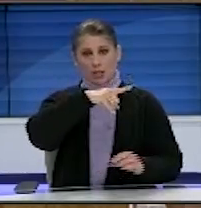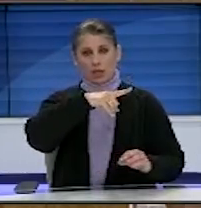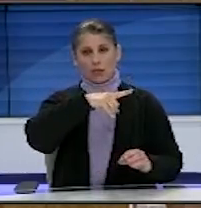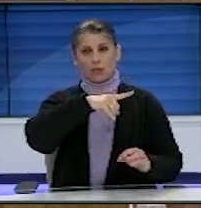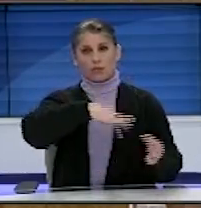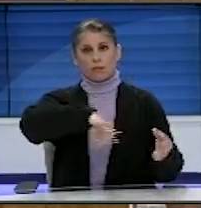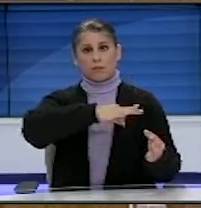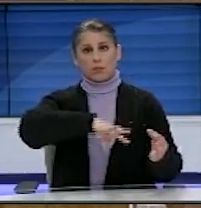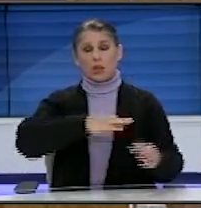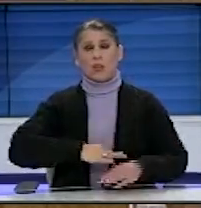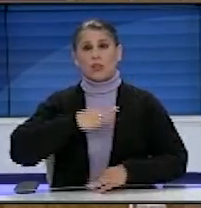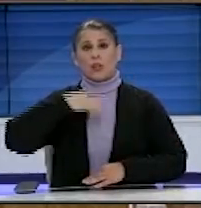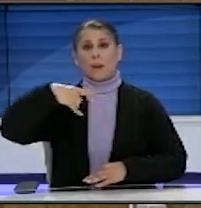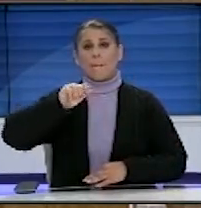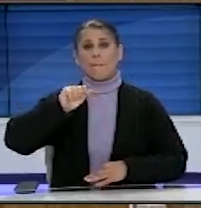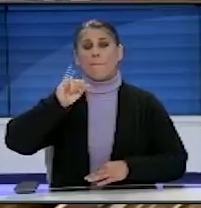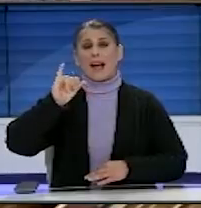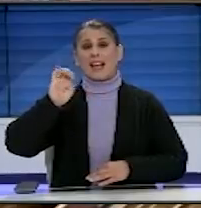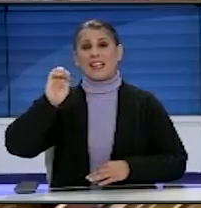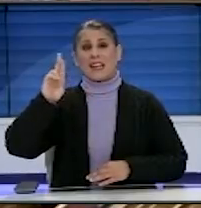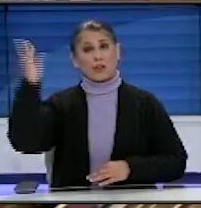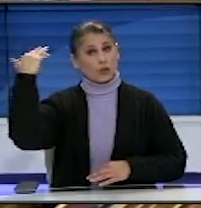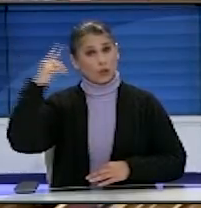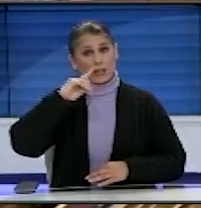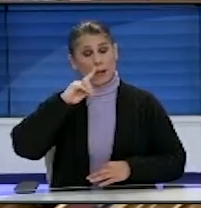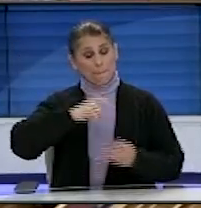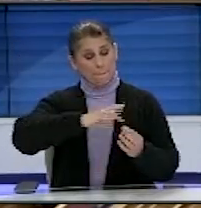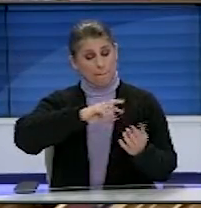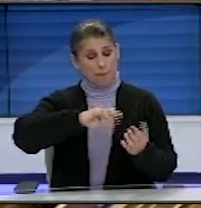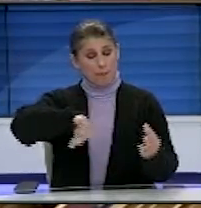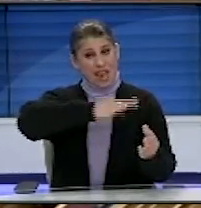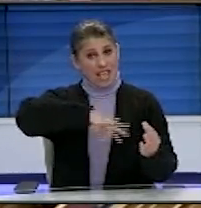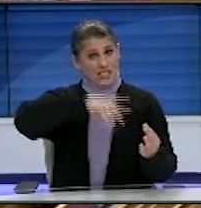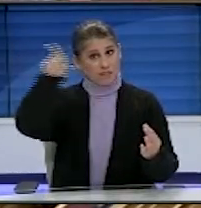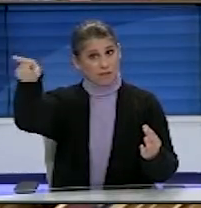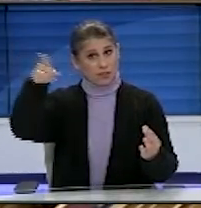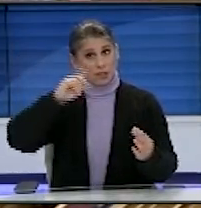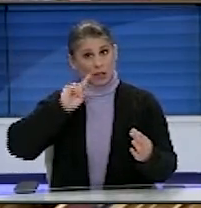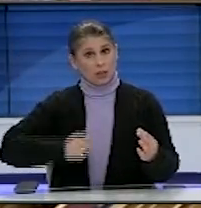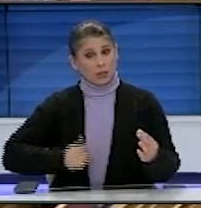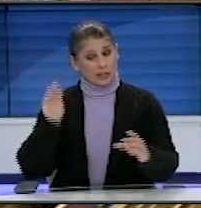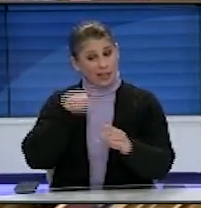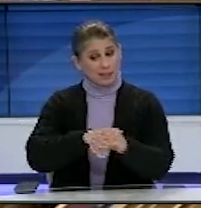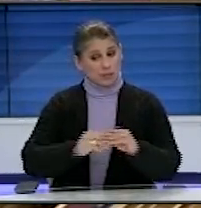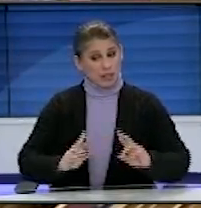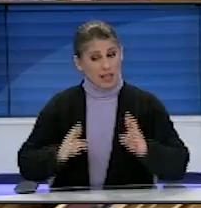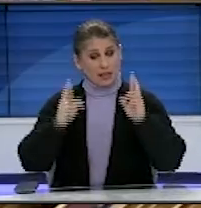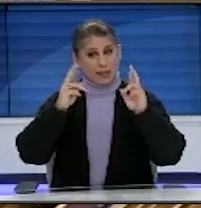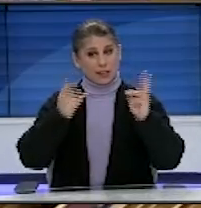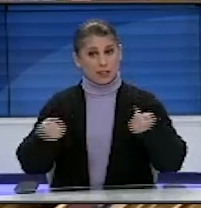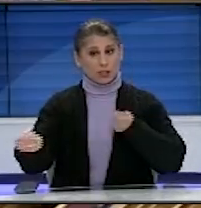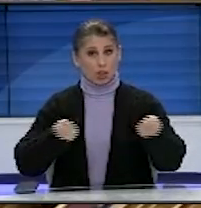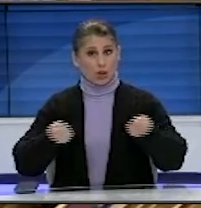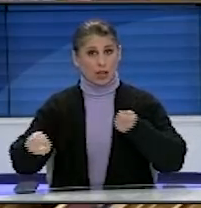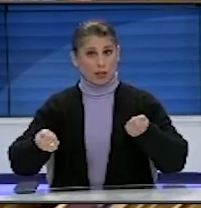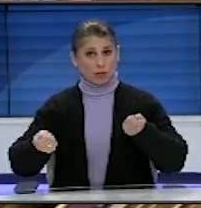πρέσβης, ο κύριος Πάιατ, που τότε ήταν πρέσβης στην Ουκρανία και συμμετείχε ενεργά στην οργάνωση του πραξικοπήματος, από ό,τι έχει